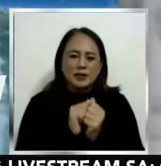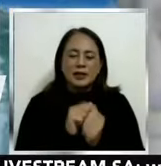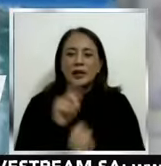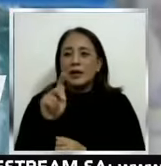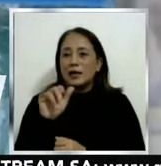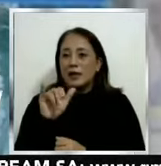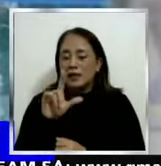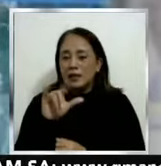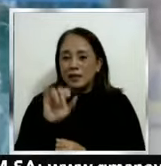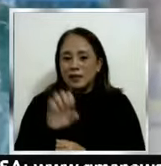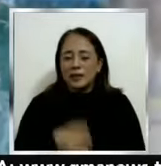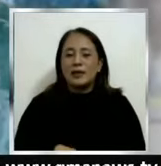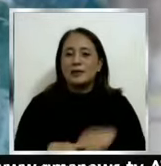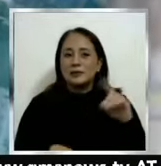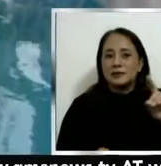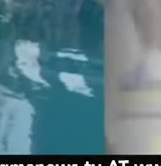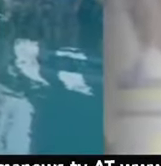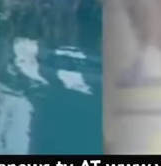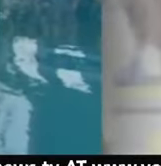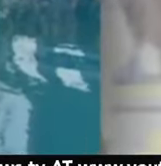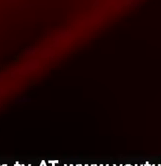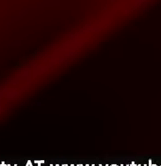Jerry Gonzalez.